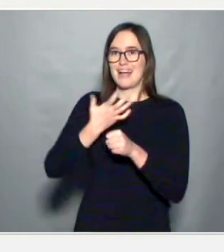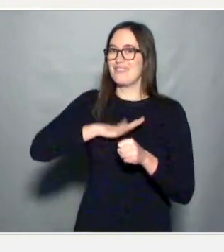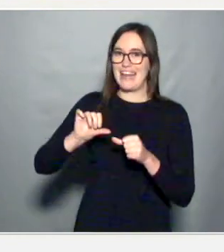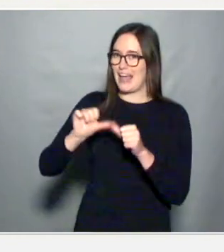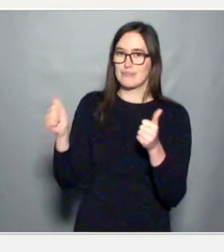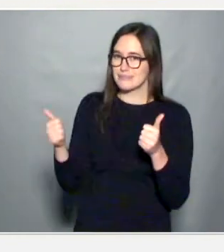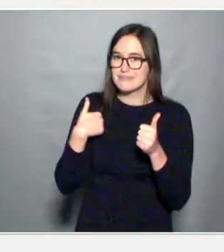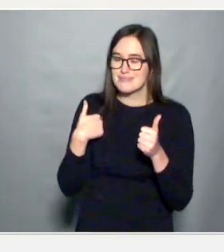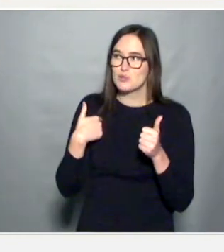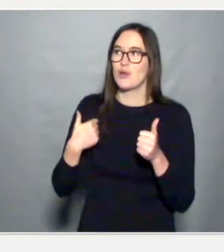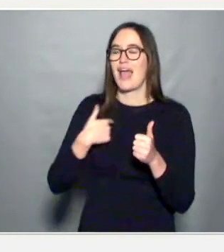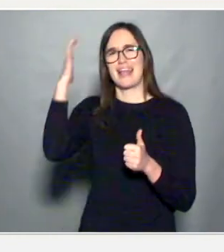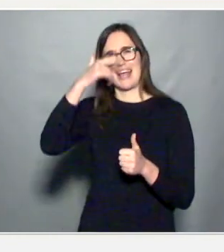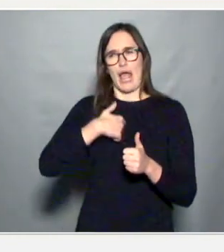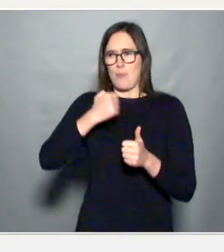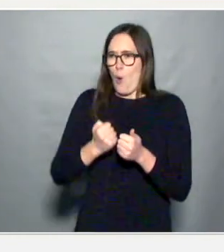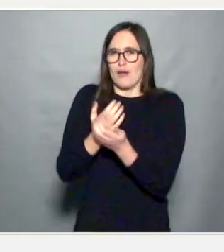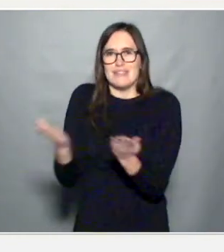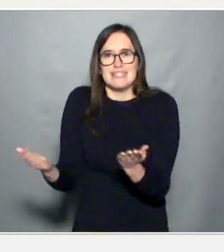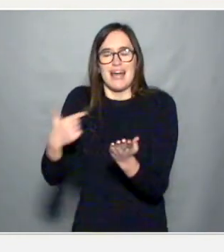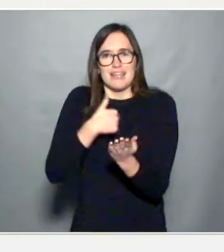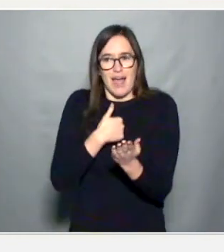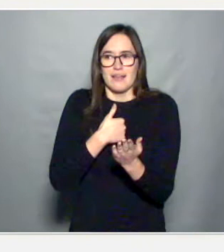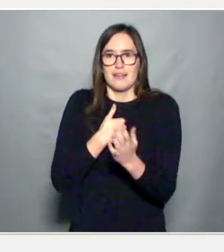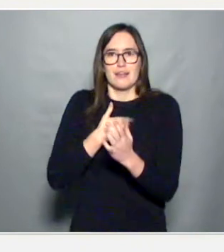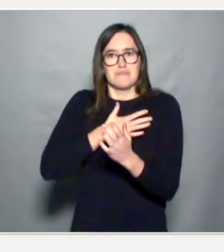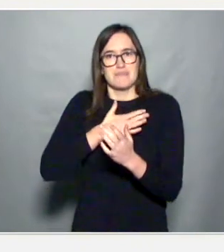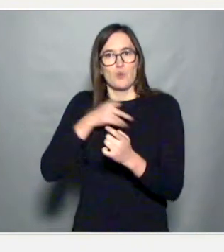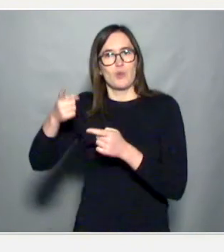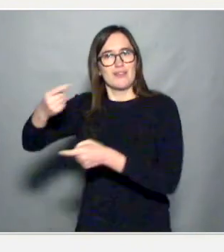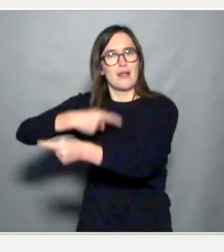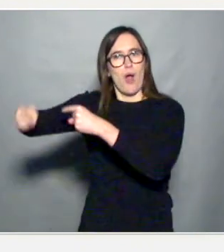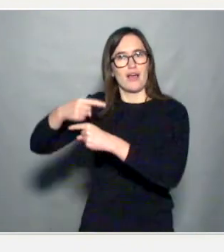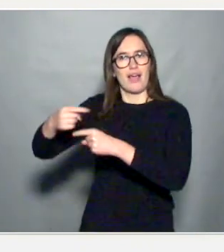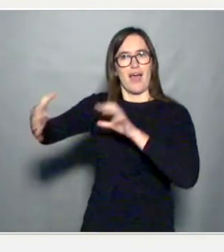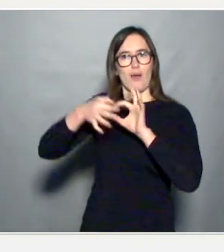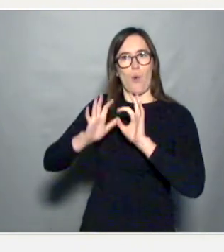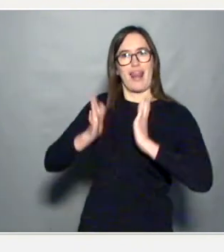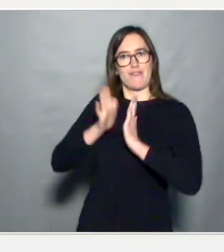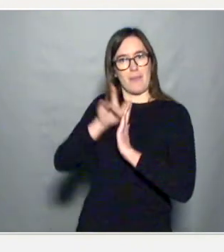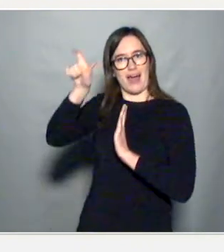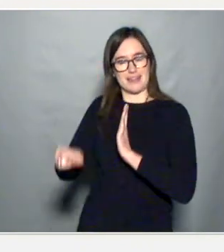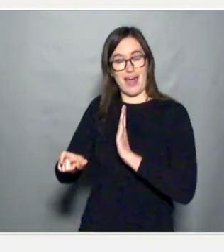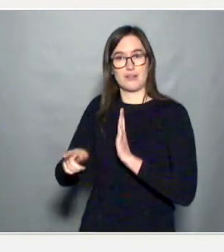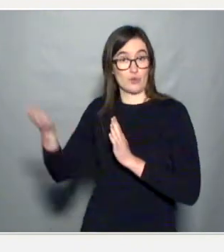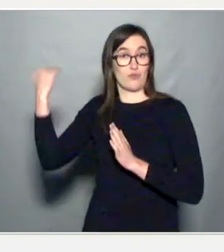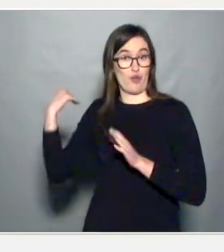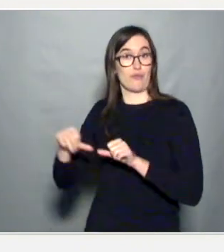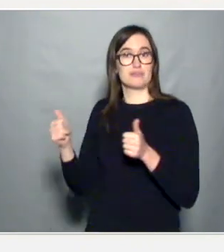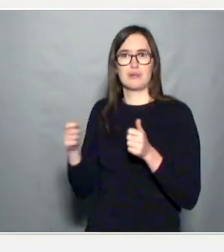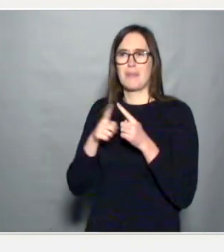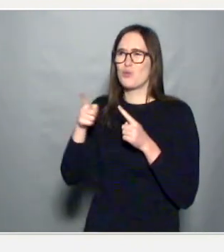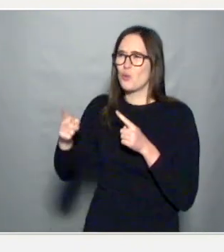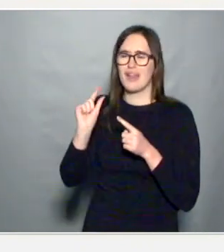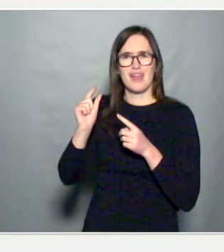Så jag tänkte att jag måste visa henne att jag vill ha tillbaka henne och leva med henne. Men hon verkar inte höra